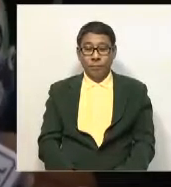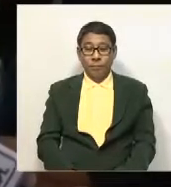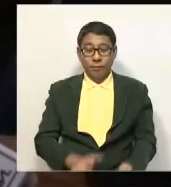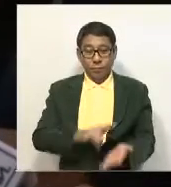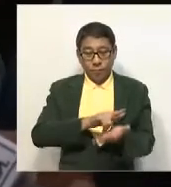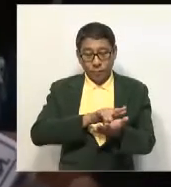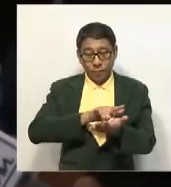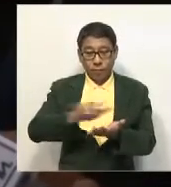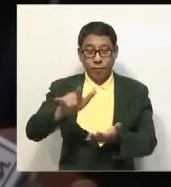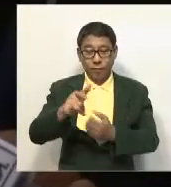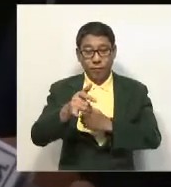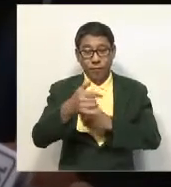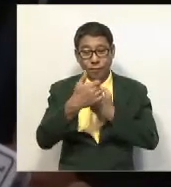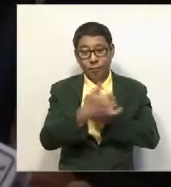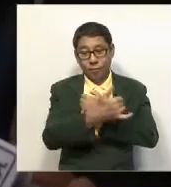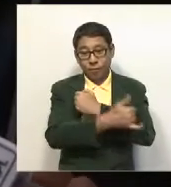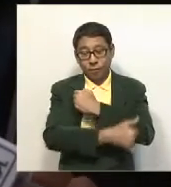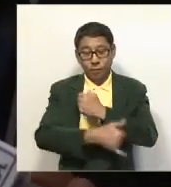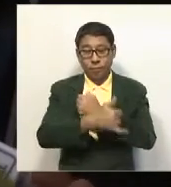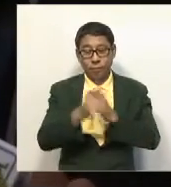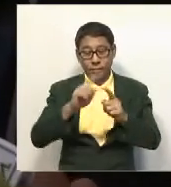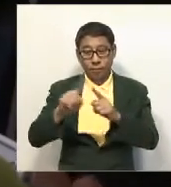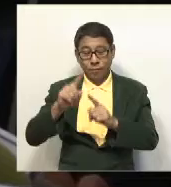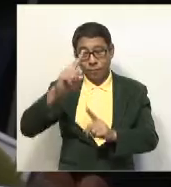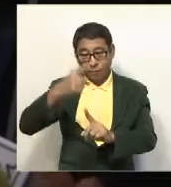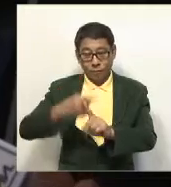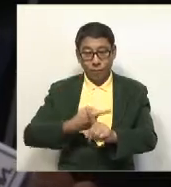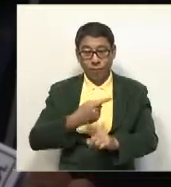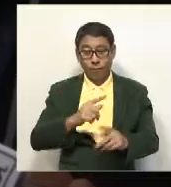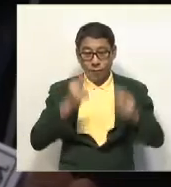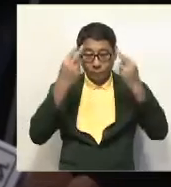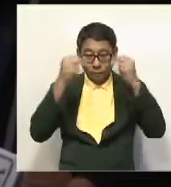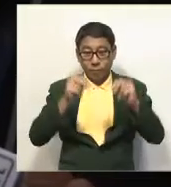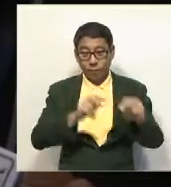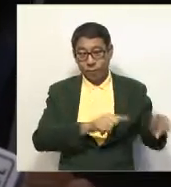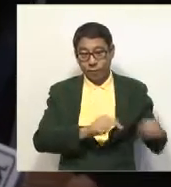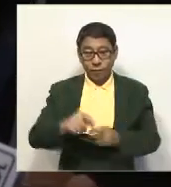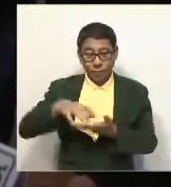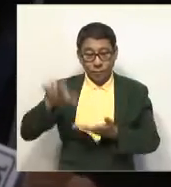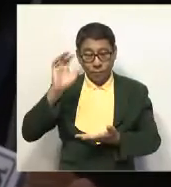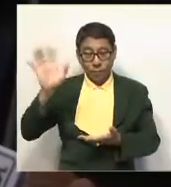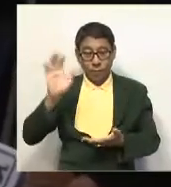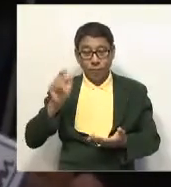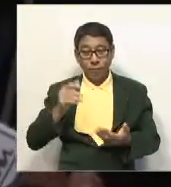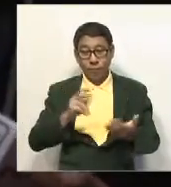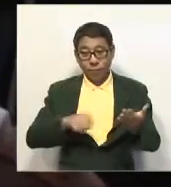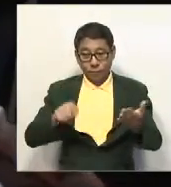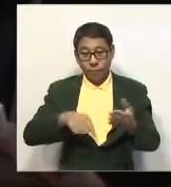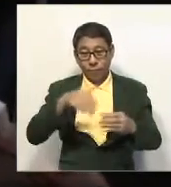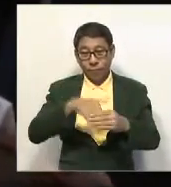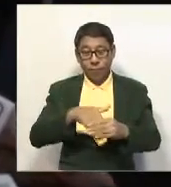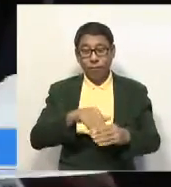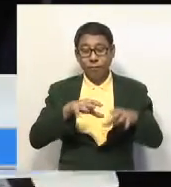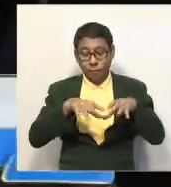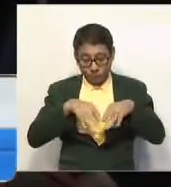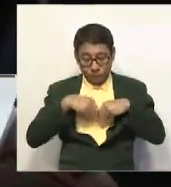ทั้งเดือนนี้คำตอบที่นายกเตรียมไว้ที่จะไปบอกเล่ากับต่างประเทศกับที่ไปเยือนคือเรื่องการเลือกตั้ง ใช่ใช่นะ เด่นเลย